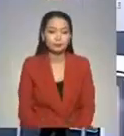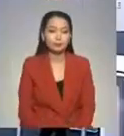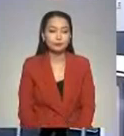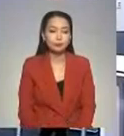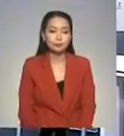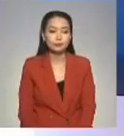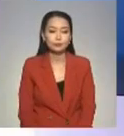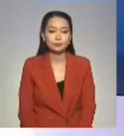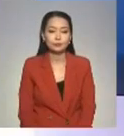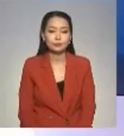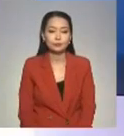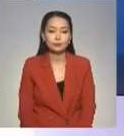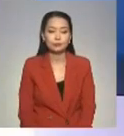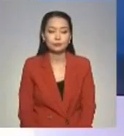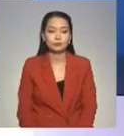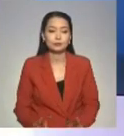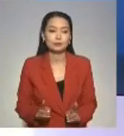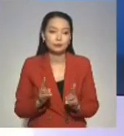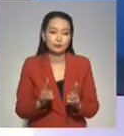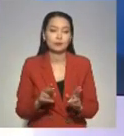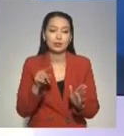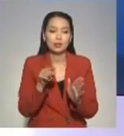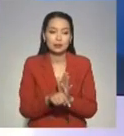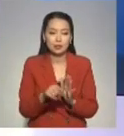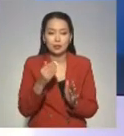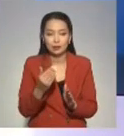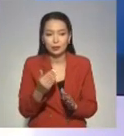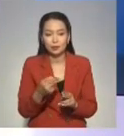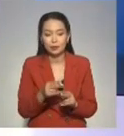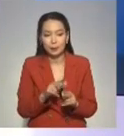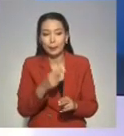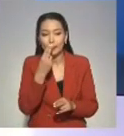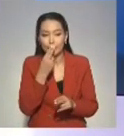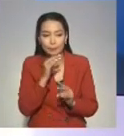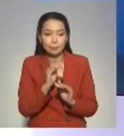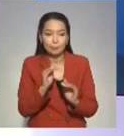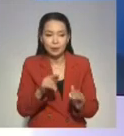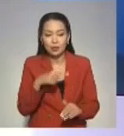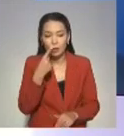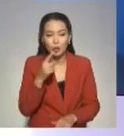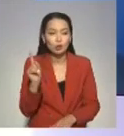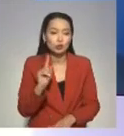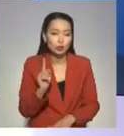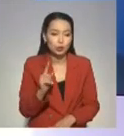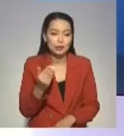Если говорить о причинах преступлений среди и в отношении несовершеннолетних, мы говорим о том, что